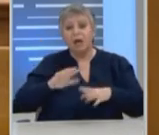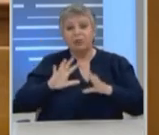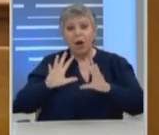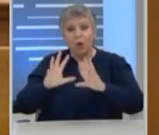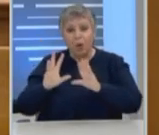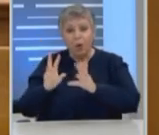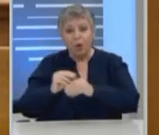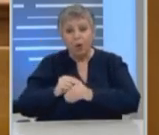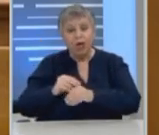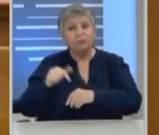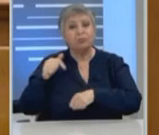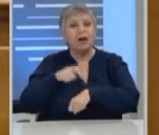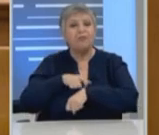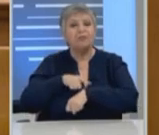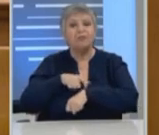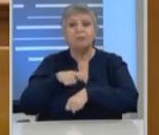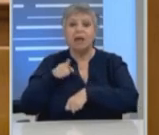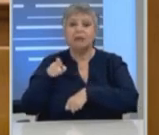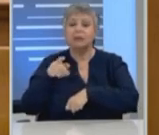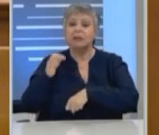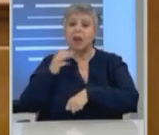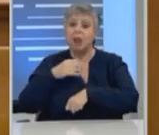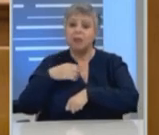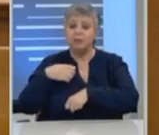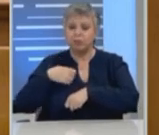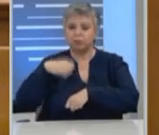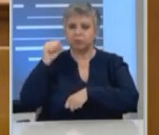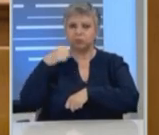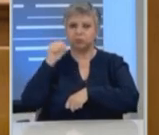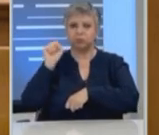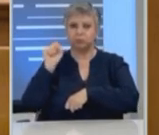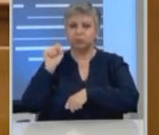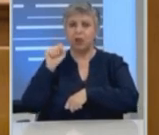τα καταψηφίσετε στην ονομαστική ψηφοφορία ένα προς ένα.